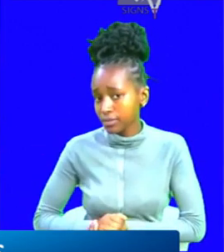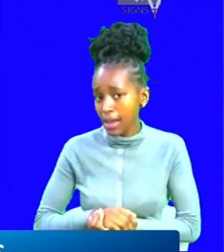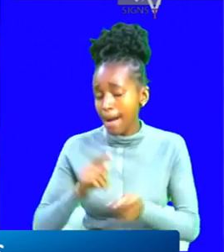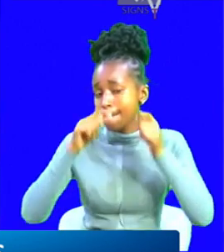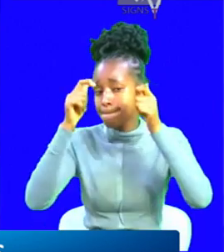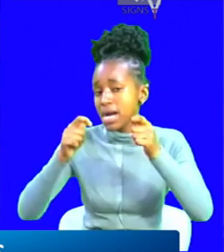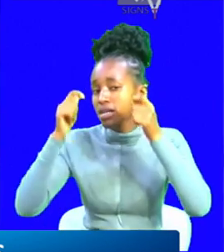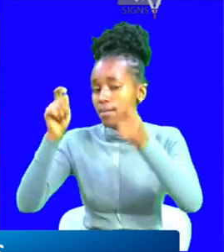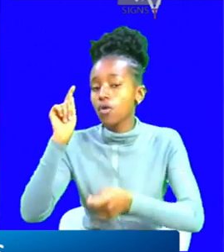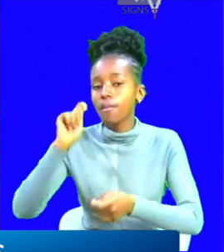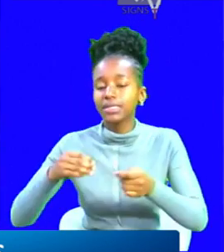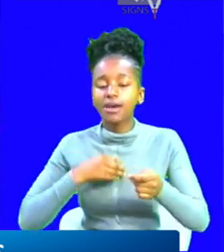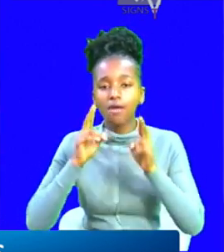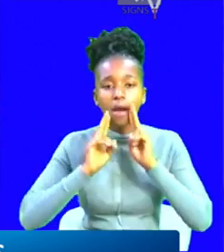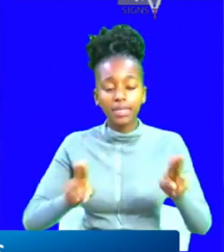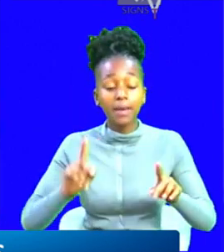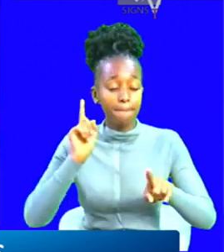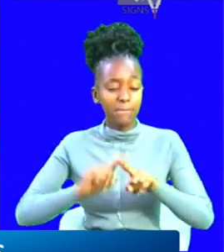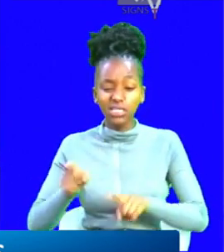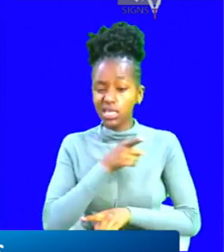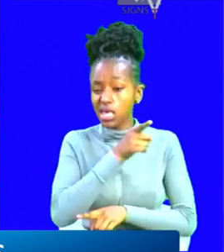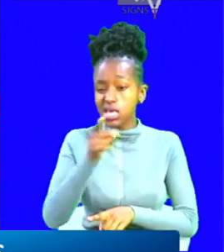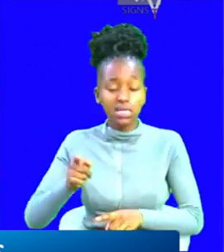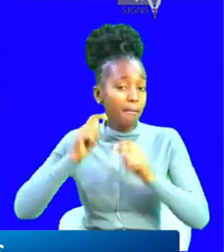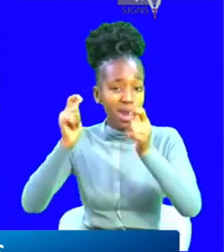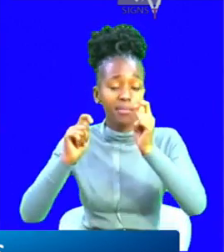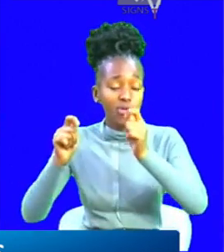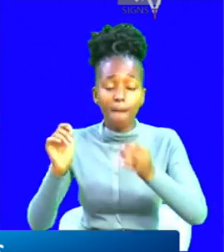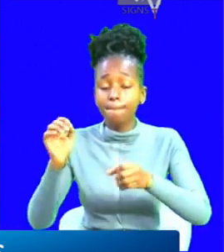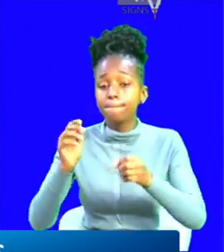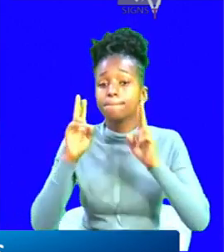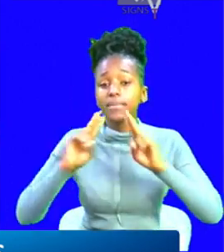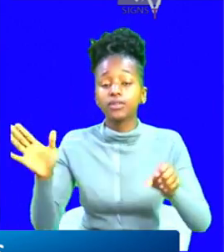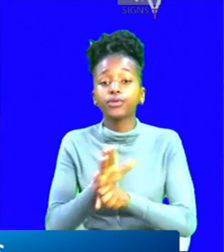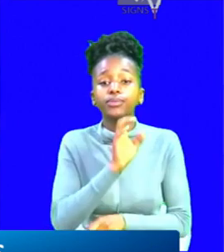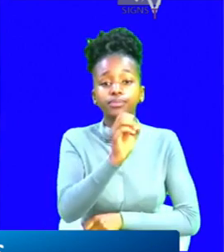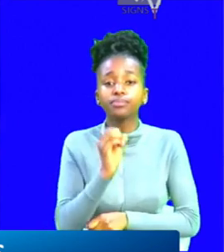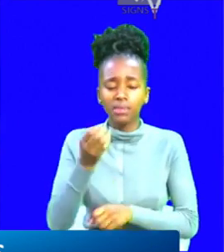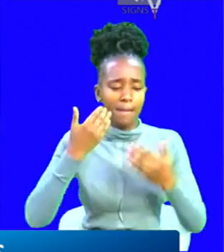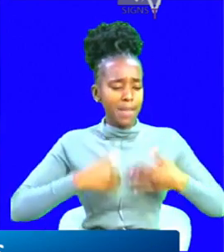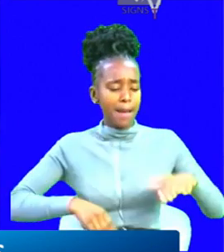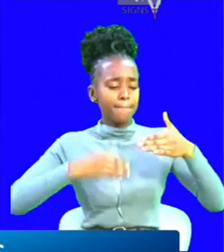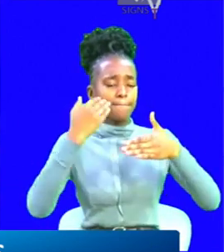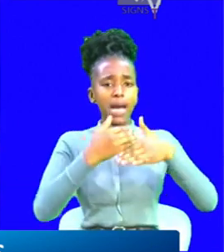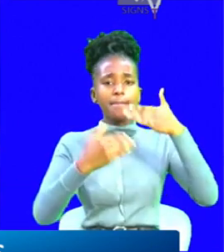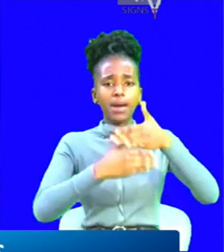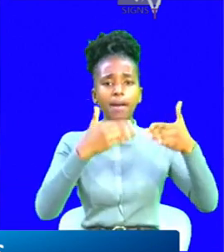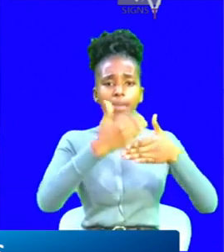amani. But hii maandamano si ya amani. Siwezi kukubali vitu zangu nimejenga watu waanze kubomoa